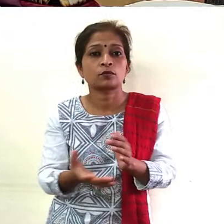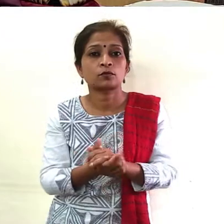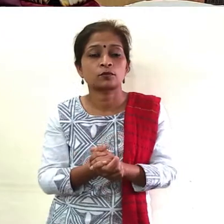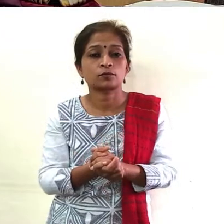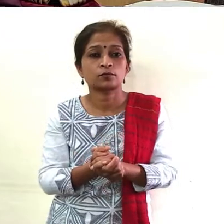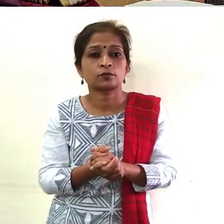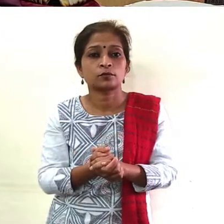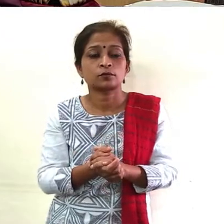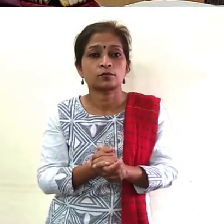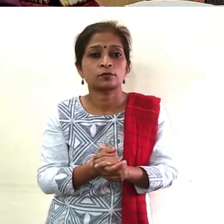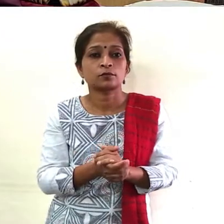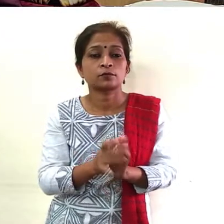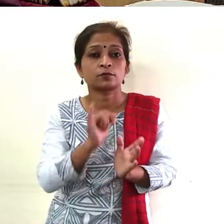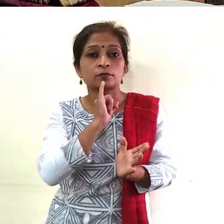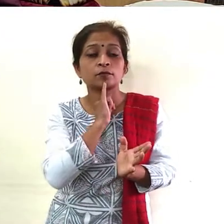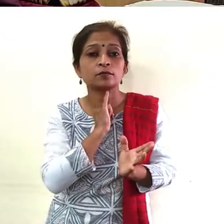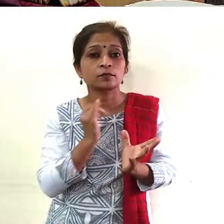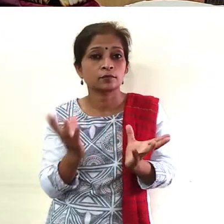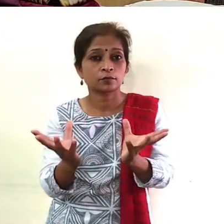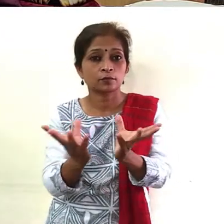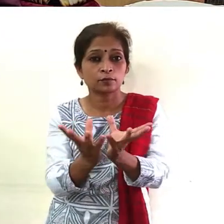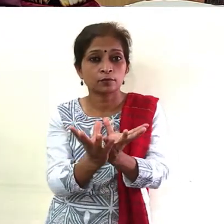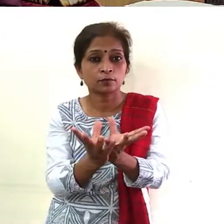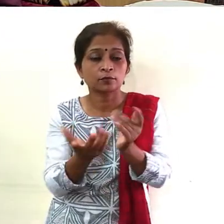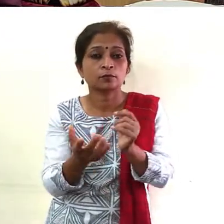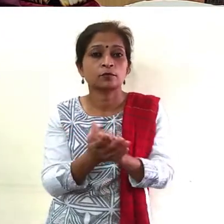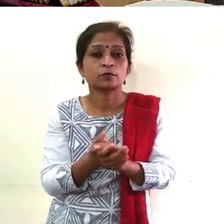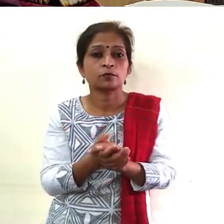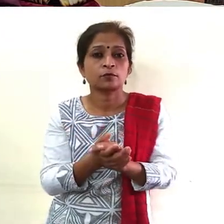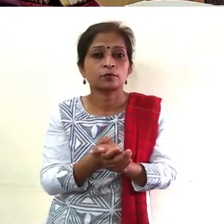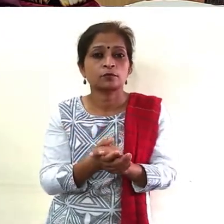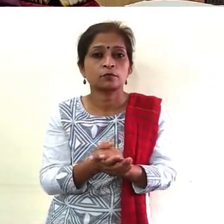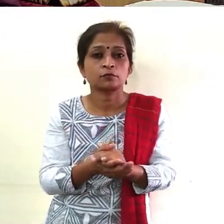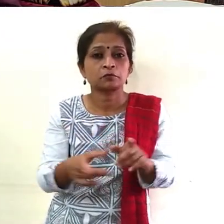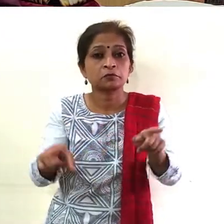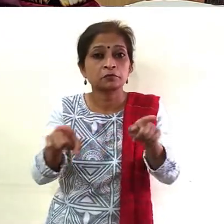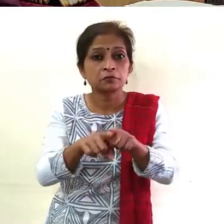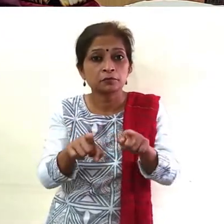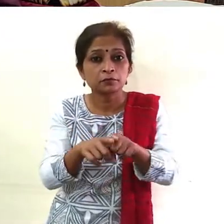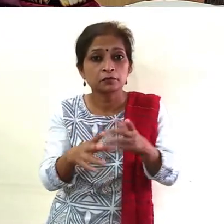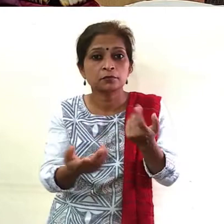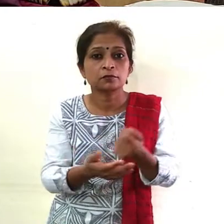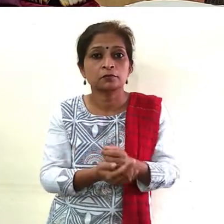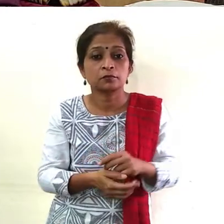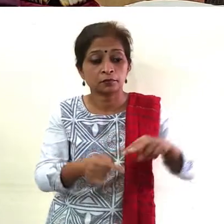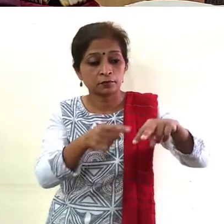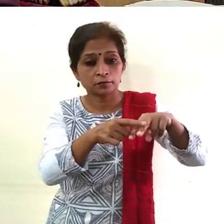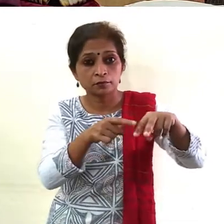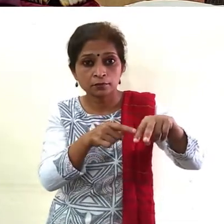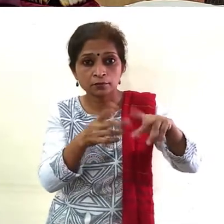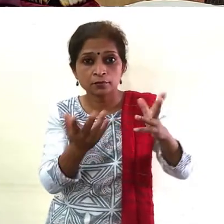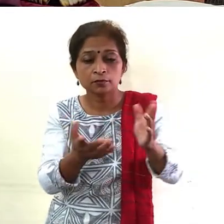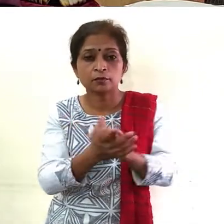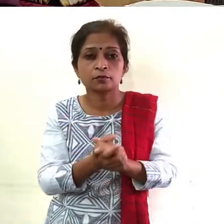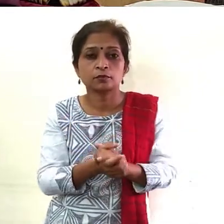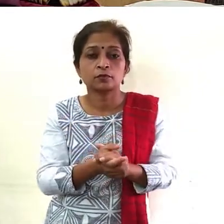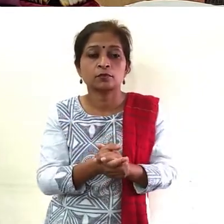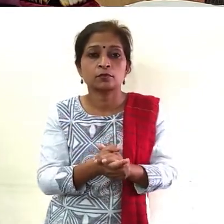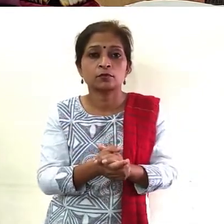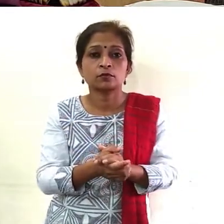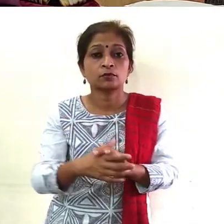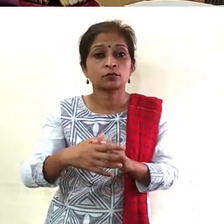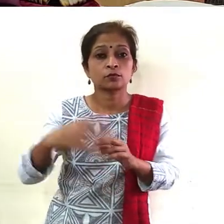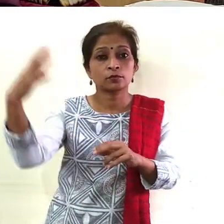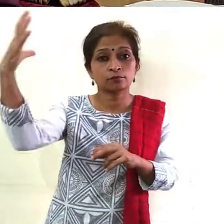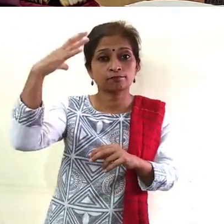नव कंज लोचन कंज मुख कर, कंज पद कंजारुणम, पैर जो कि कमल की तरह है और जिसमें